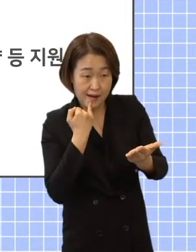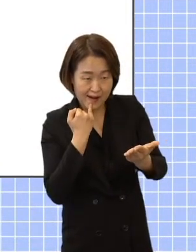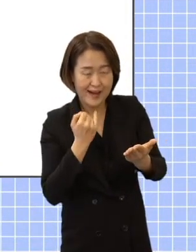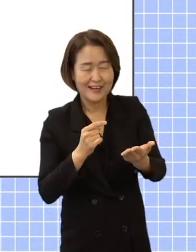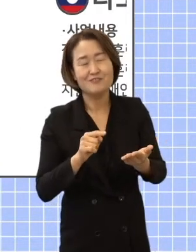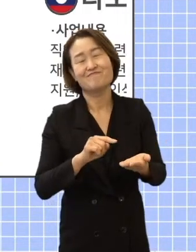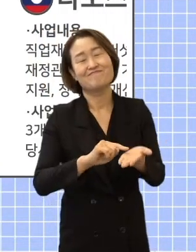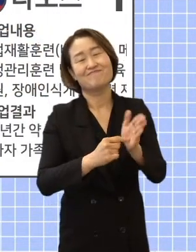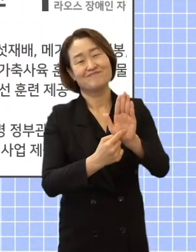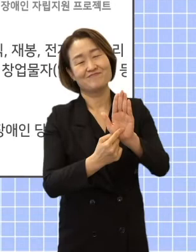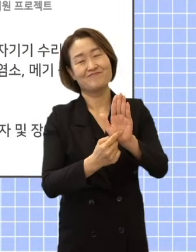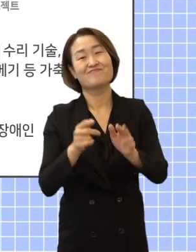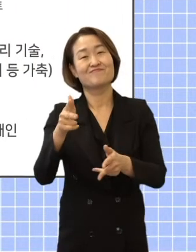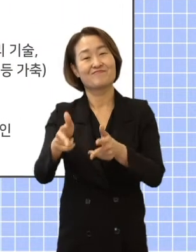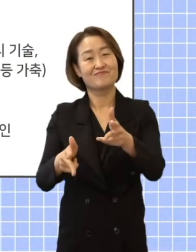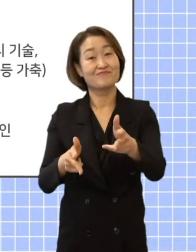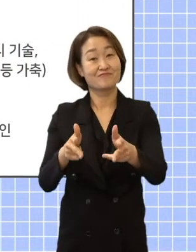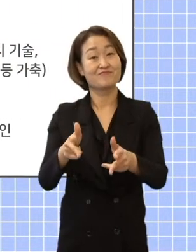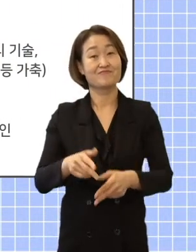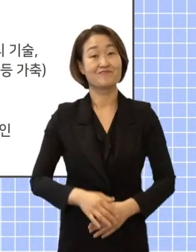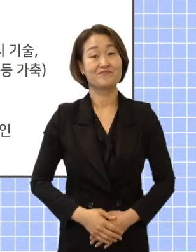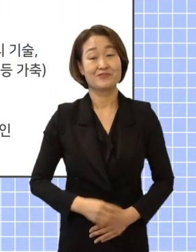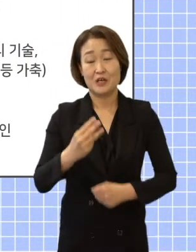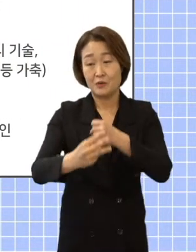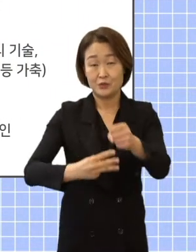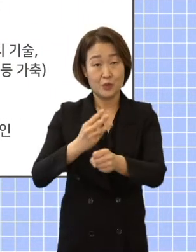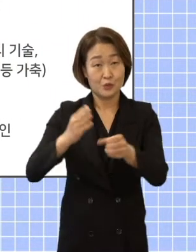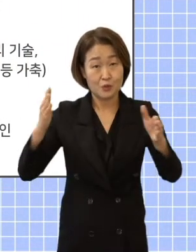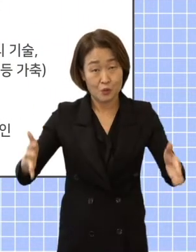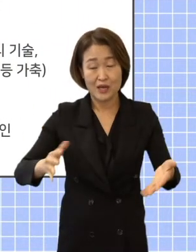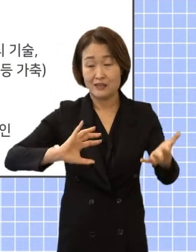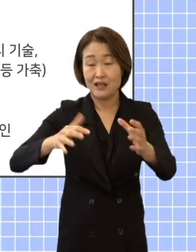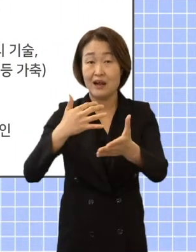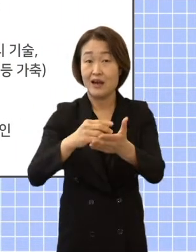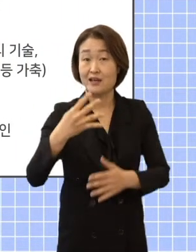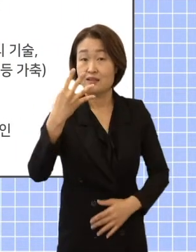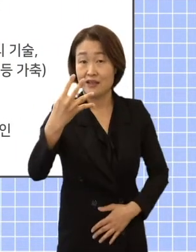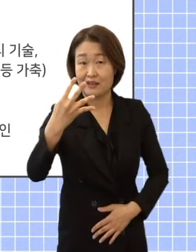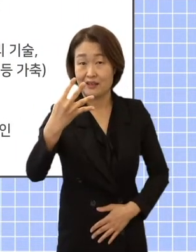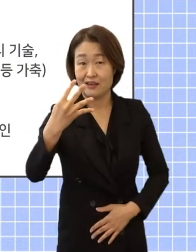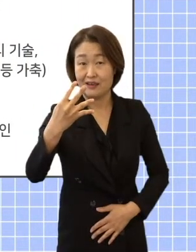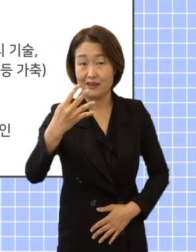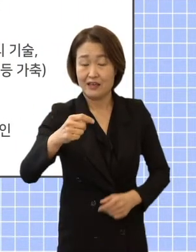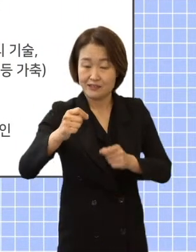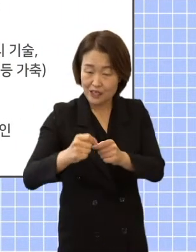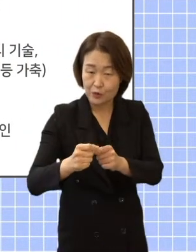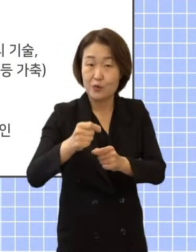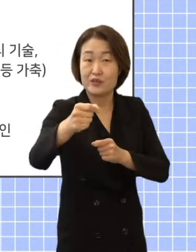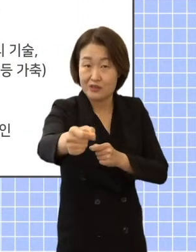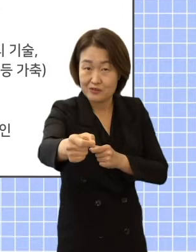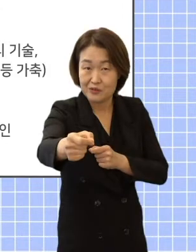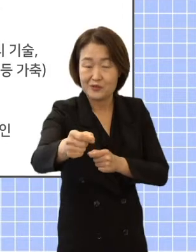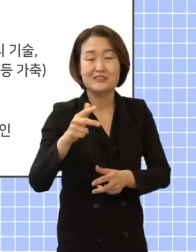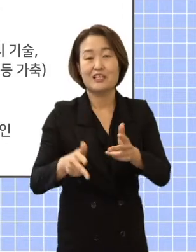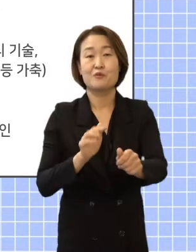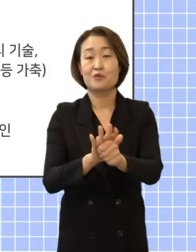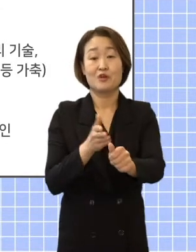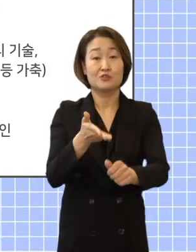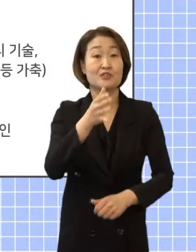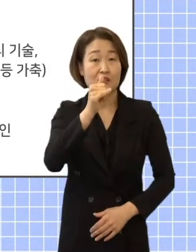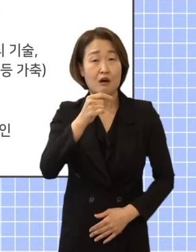내용을 선정, 실시하는 사업입니다. 3년간 4개 국가에서 진행된 중장기형 지원